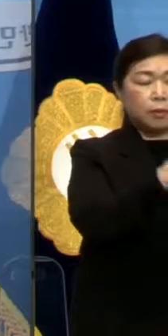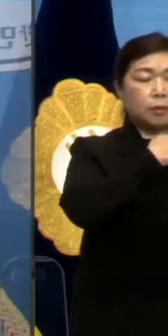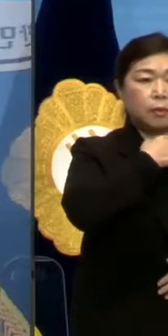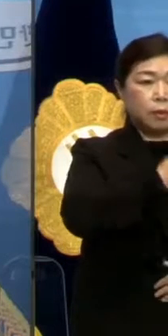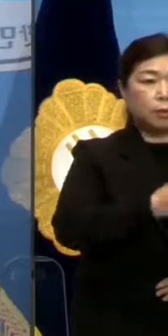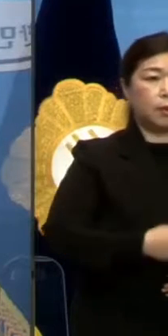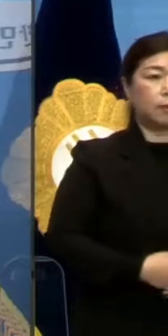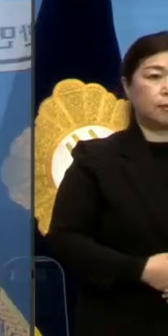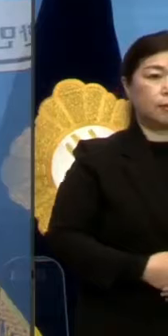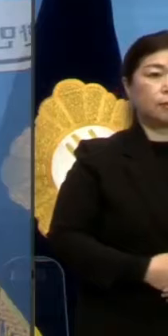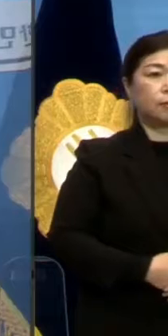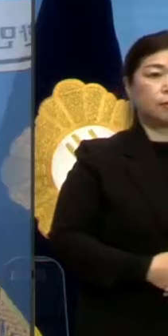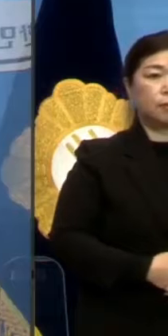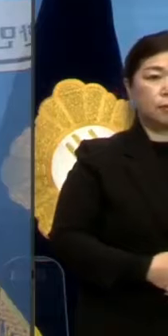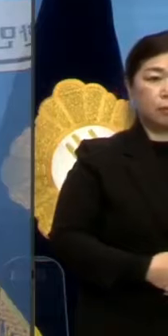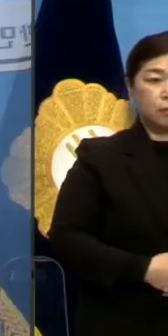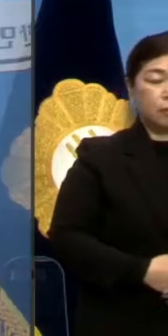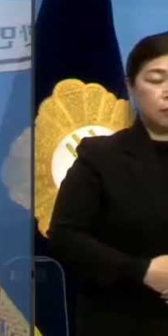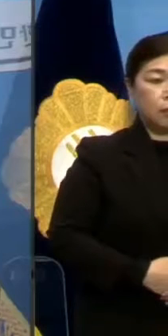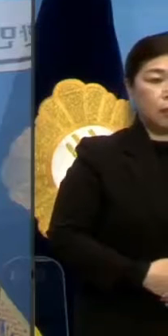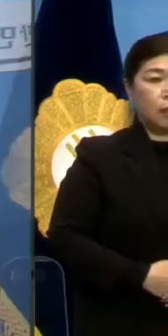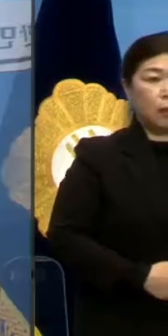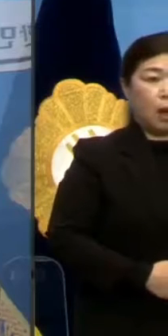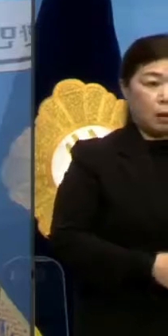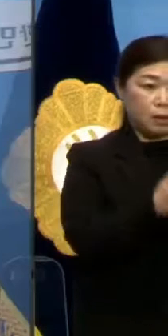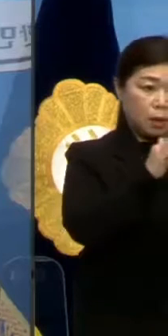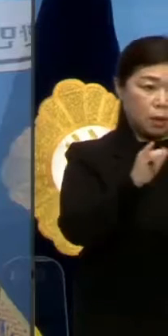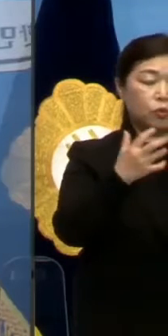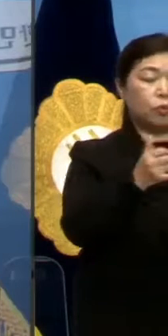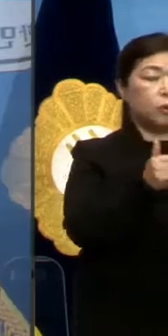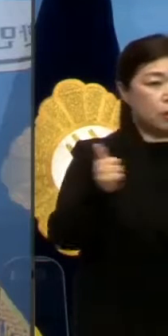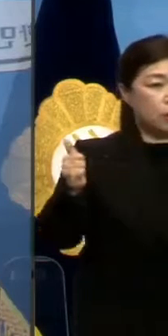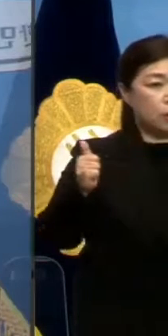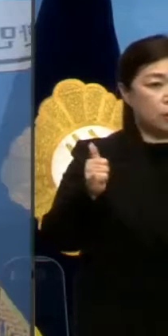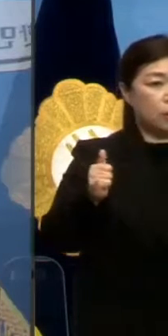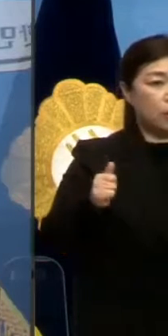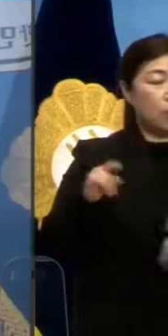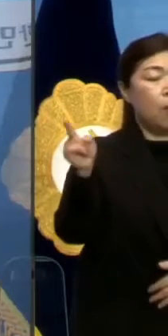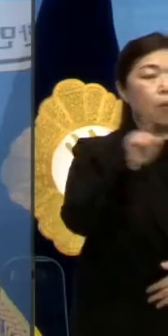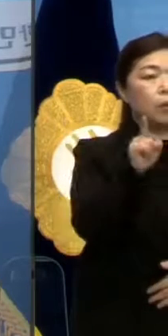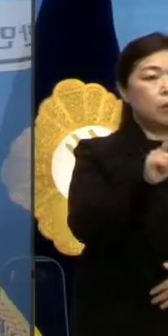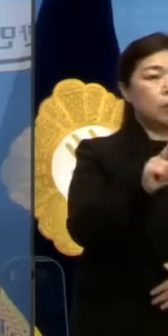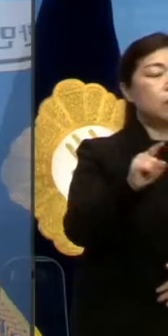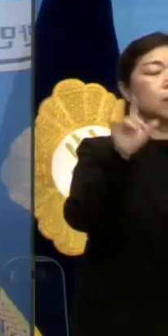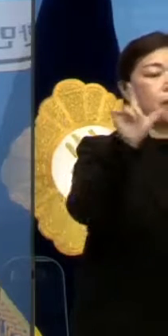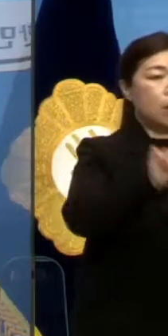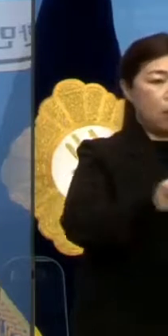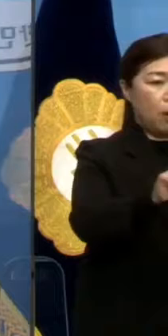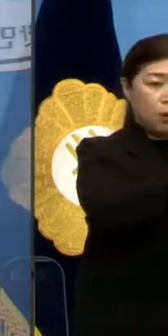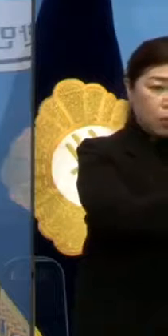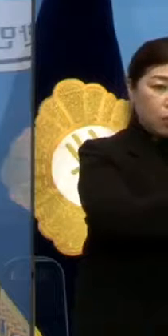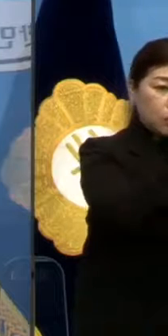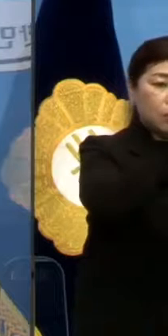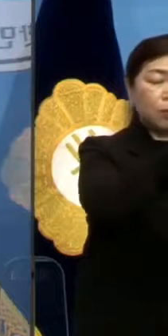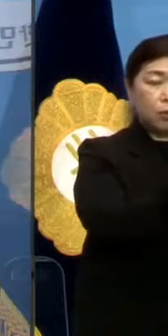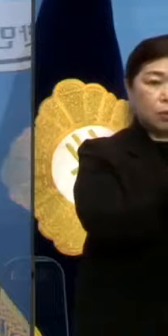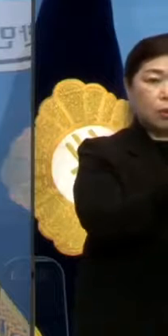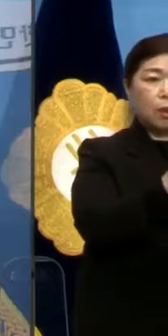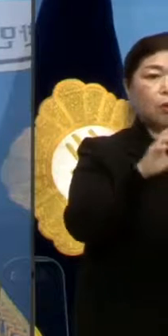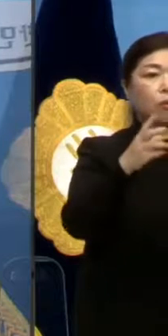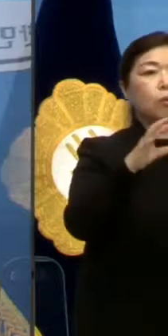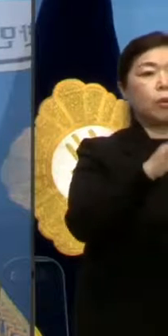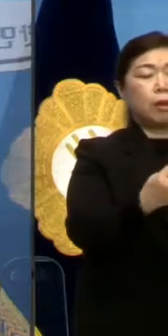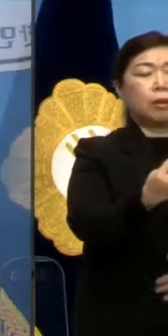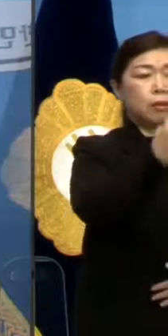밝혀지기를 희망합니다. 단 한 분의 국민이라도 어디 어떠한 상황에 놓인 국민이라도